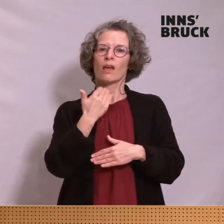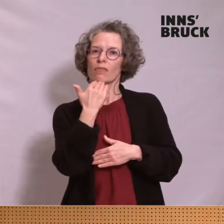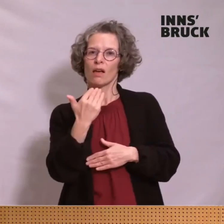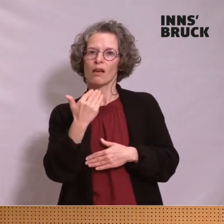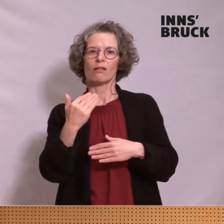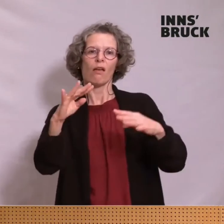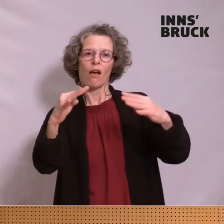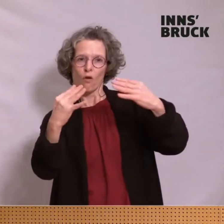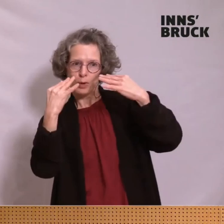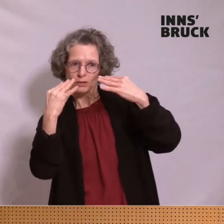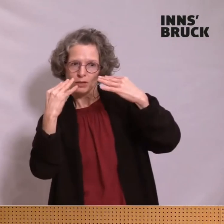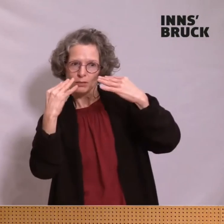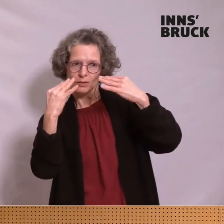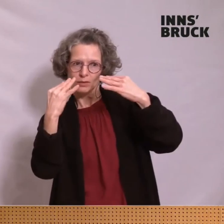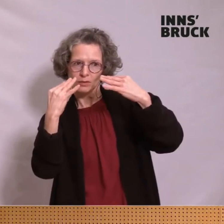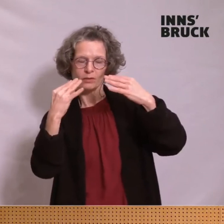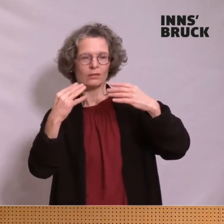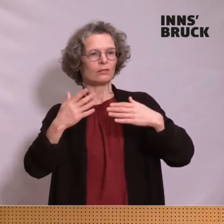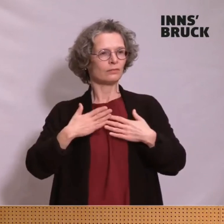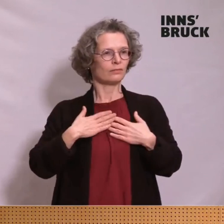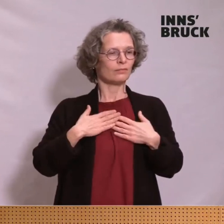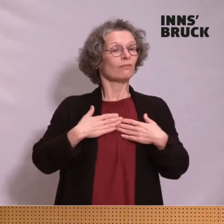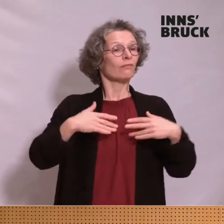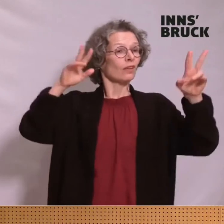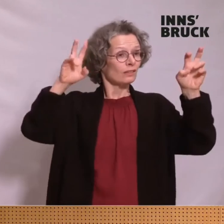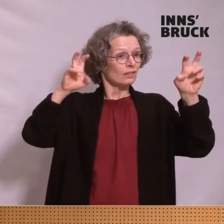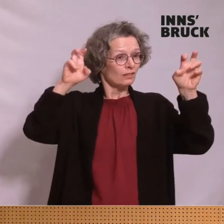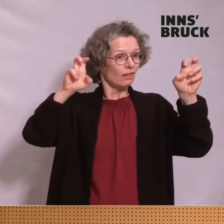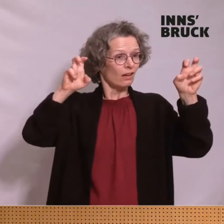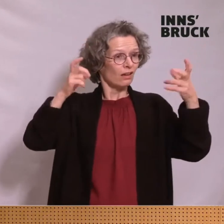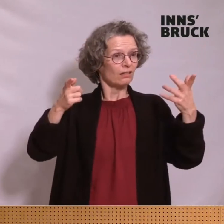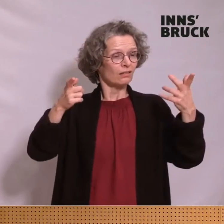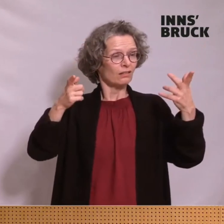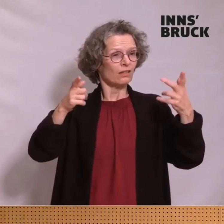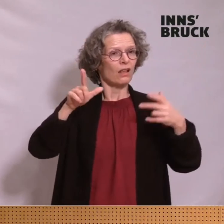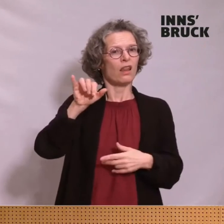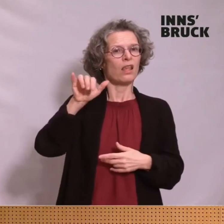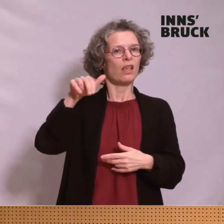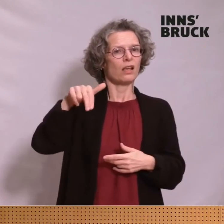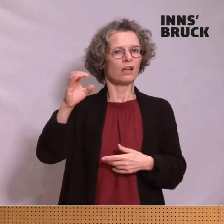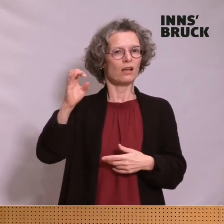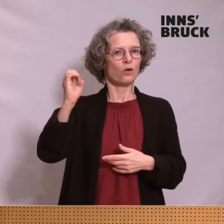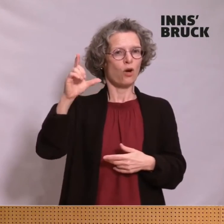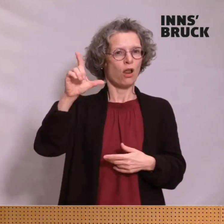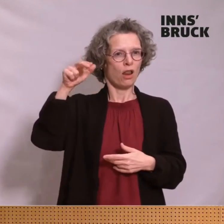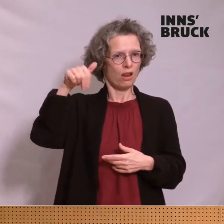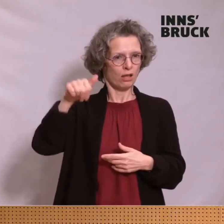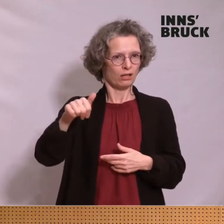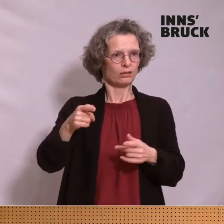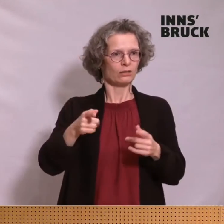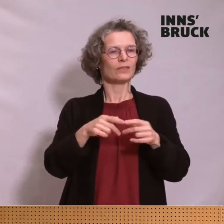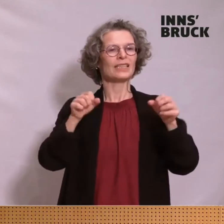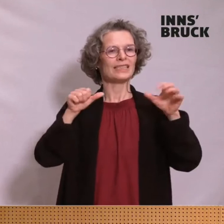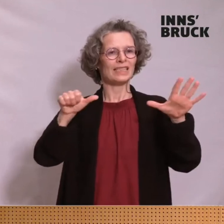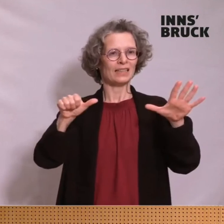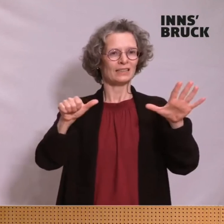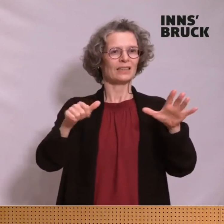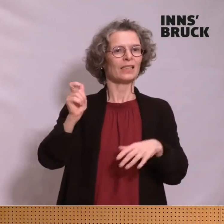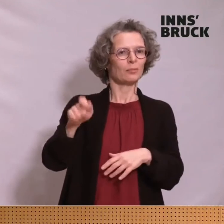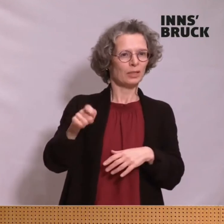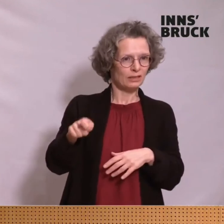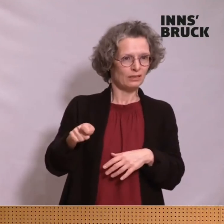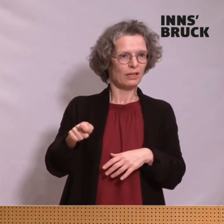Aufmerksamkeit und ende mit einem Zitat von Abraham Lincoln, den 16. Präsidenten der Vereinigten